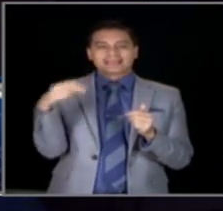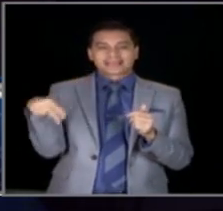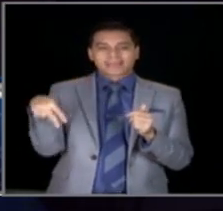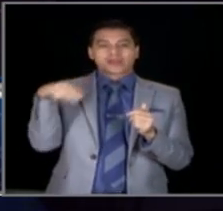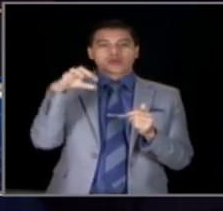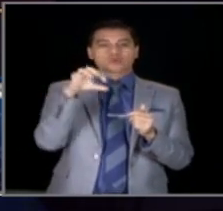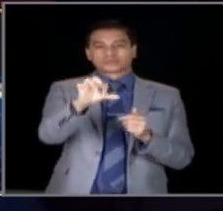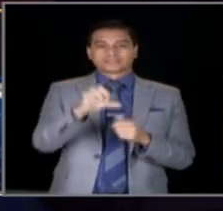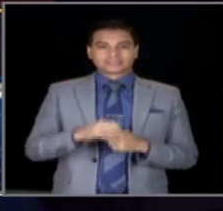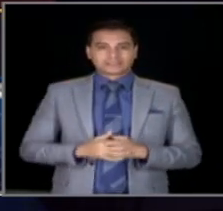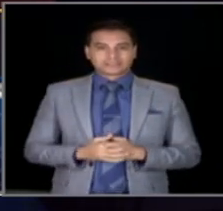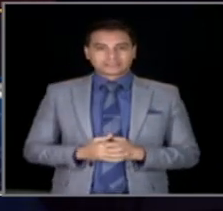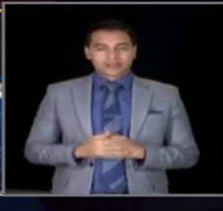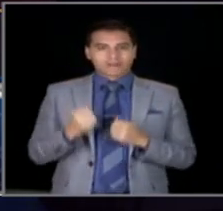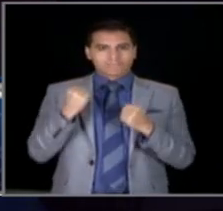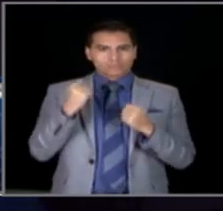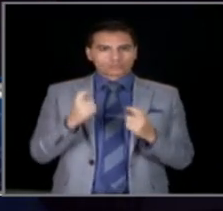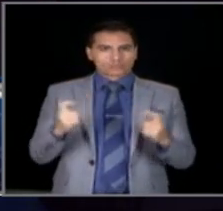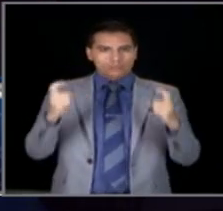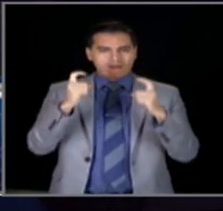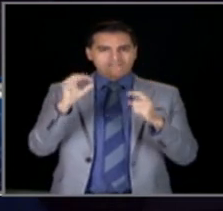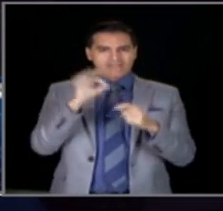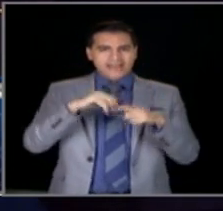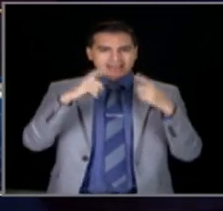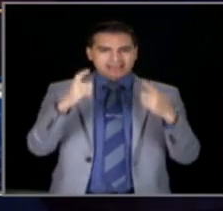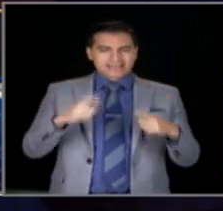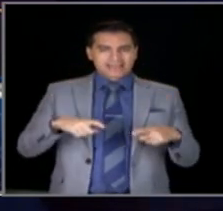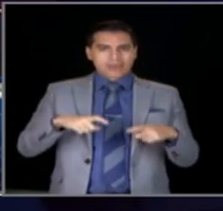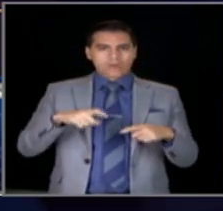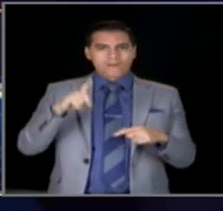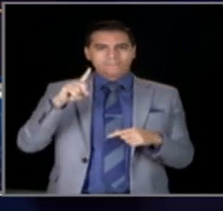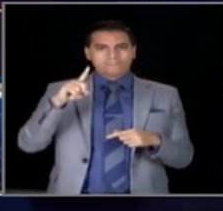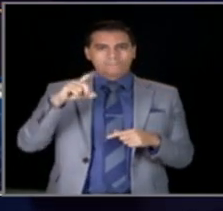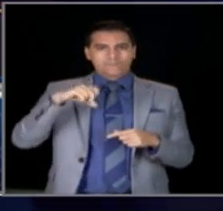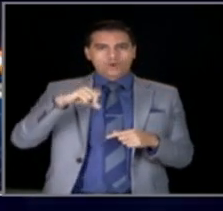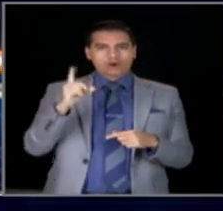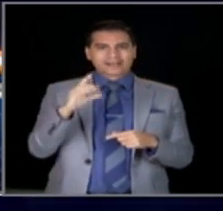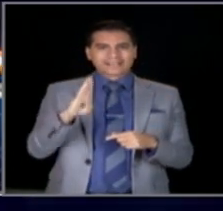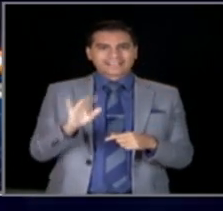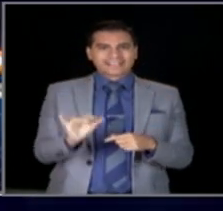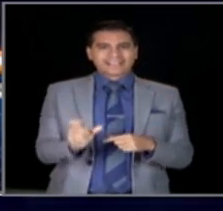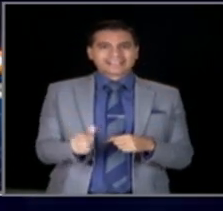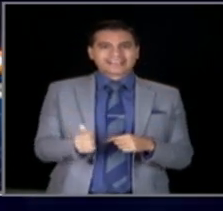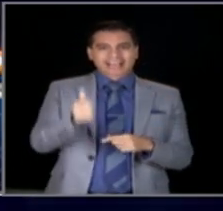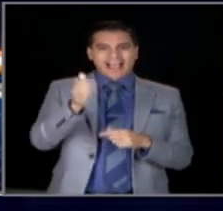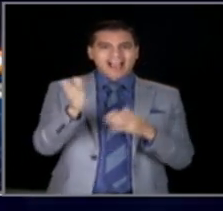1998؟ البطولة دي كانت في بوركينا فاسو. مصر كسبت جنوب إفريقيا